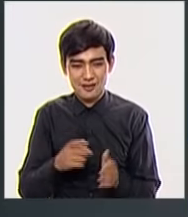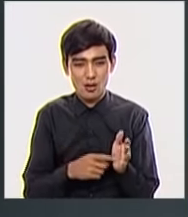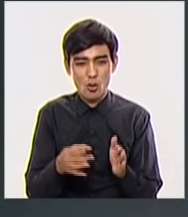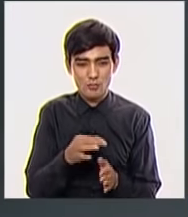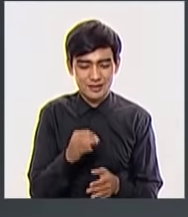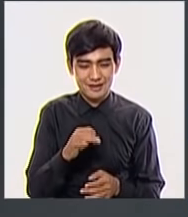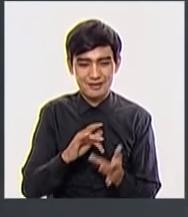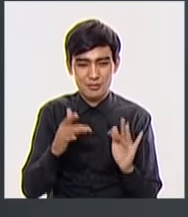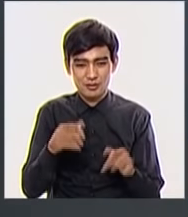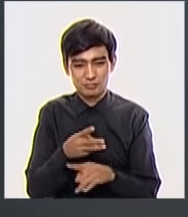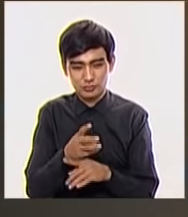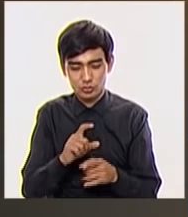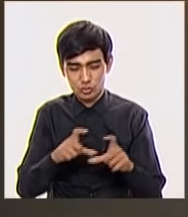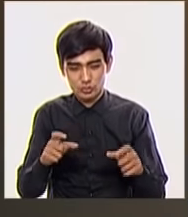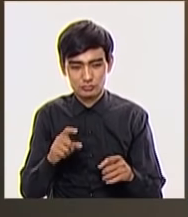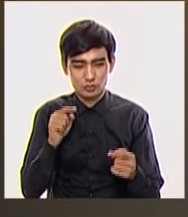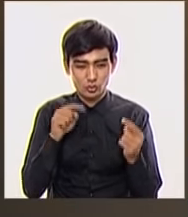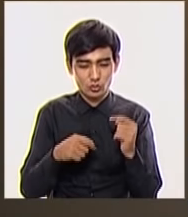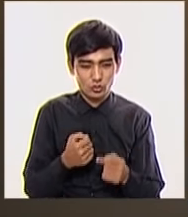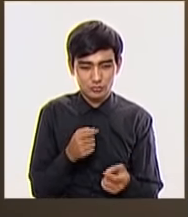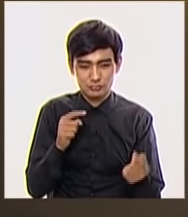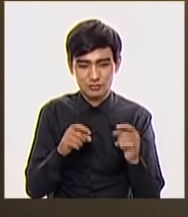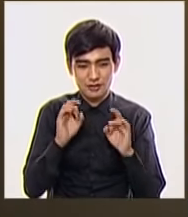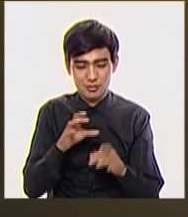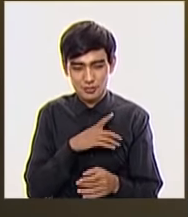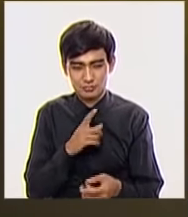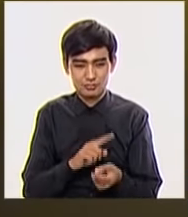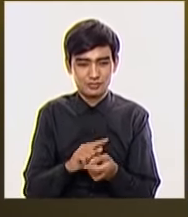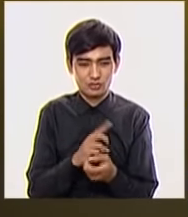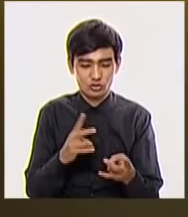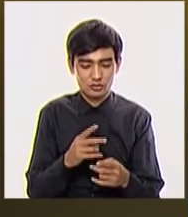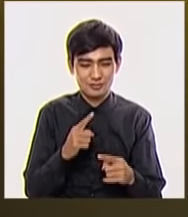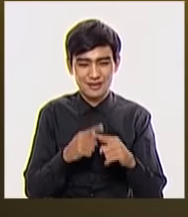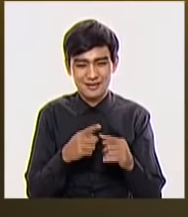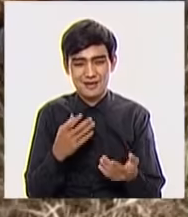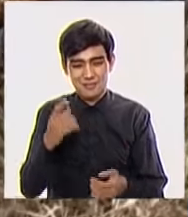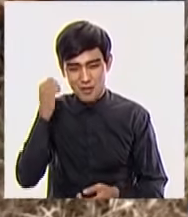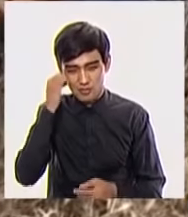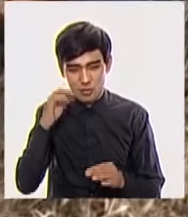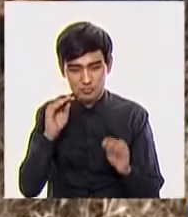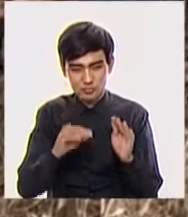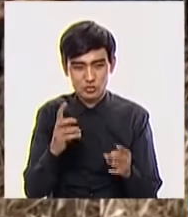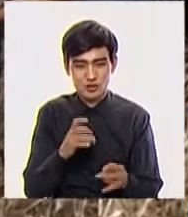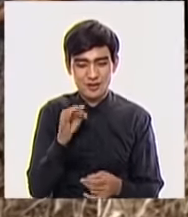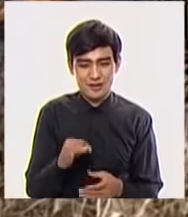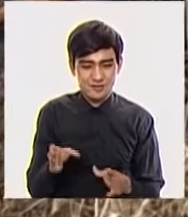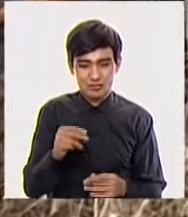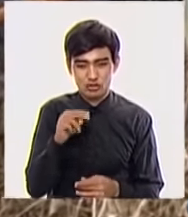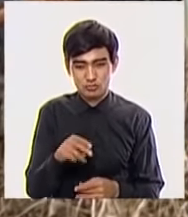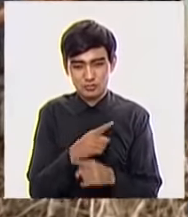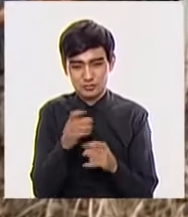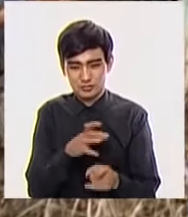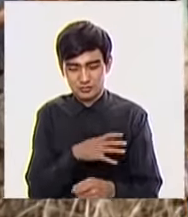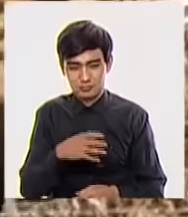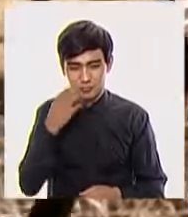В социальных сетях люди предупреждали друг друга о том, что придется восстанавливать кресты и памятники. В целом, штормовое предупреждение и